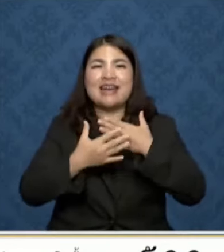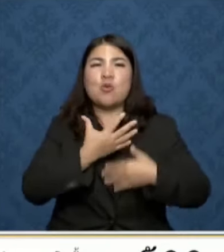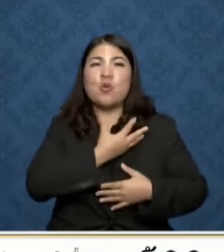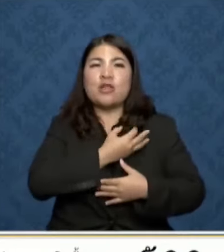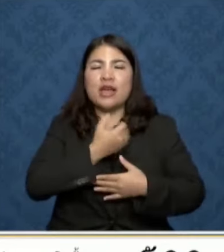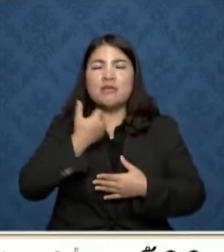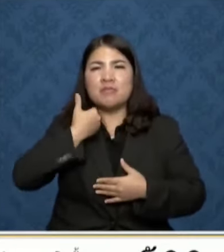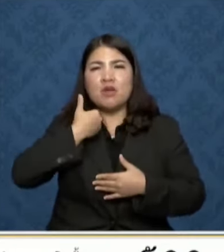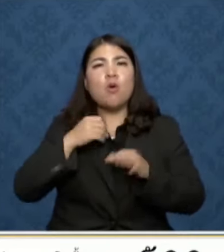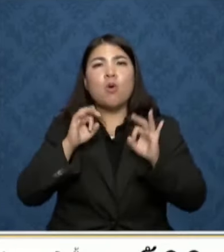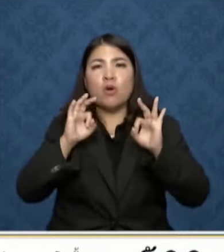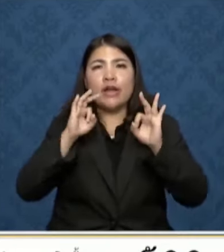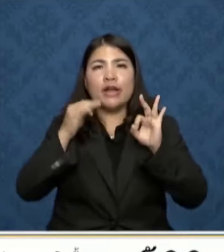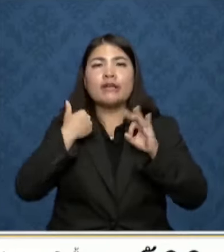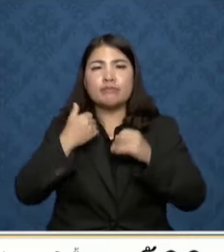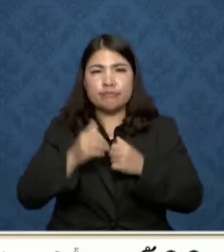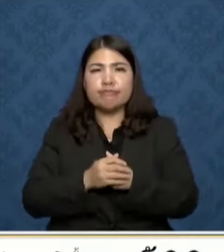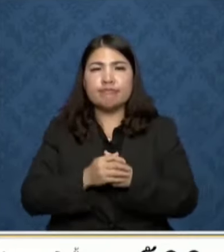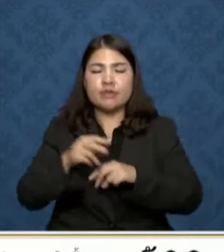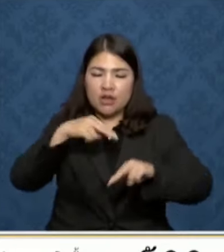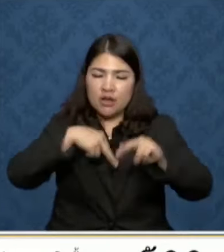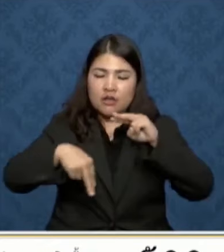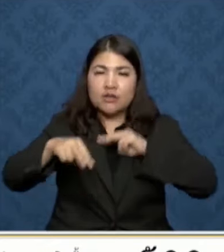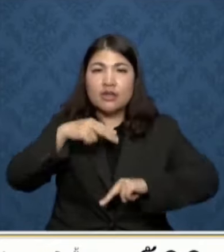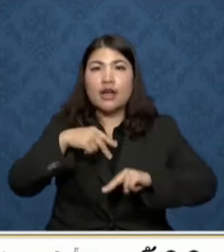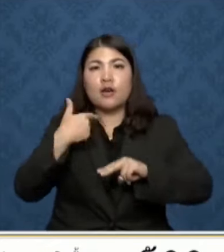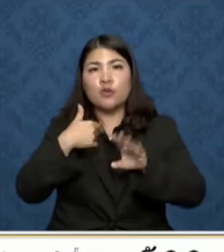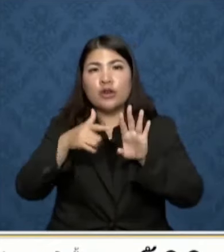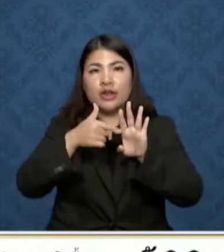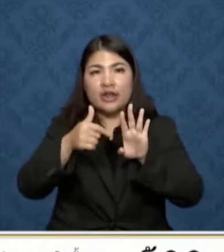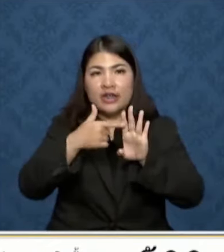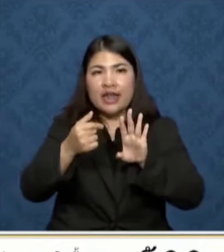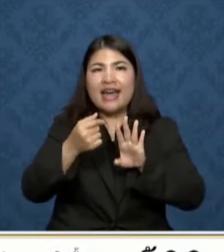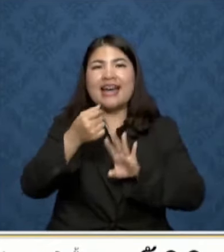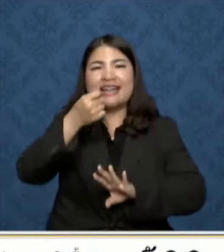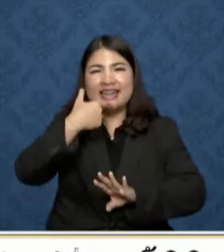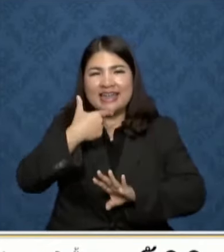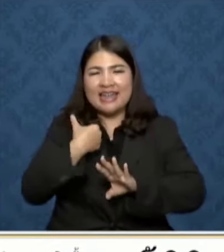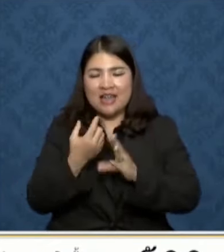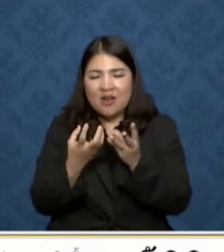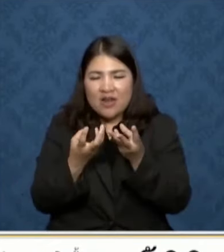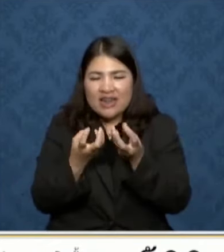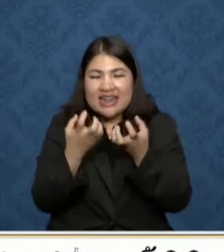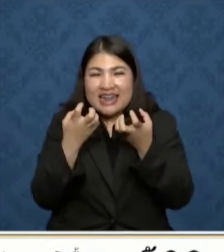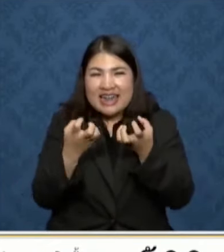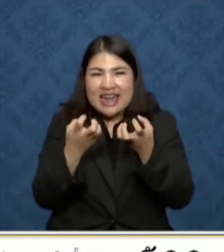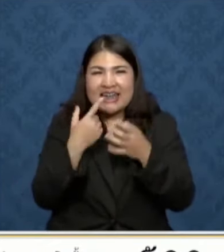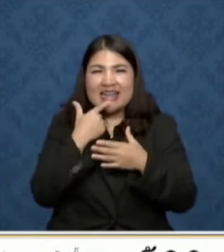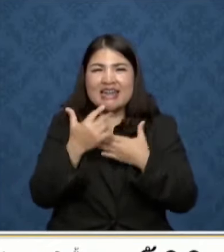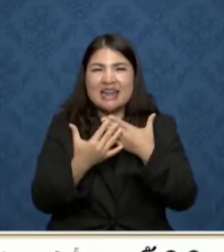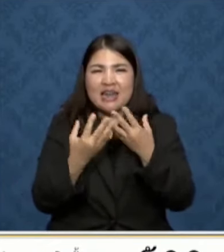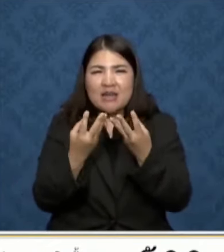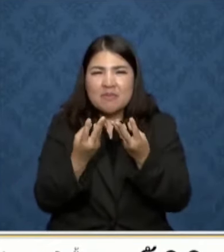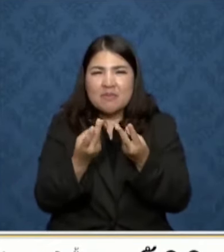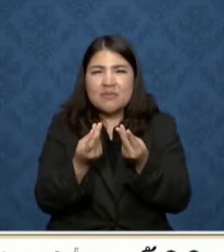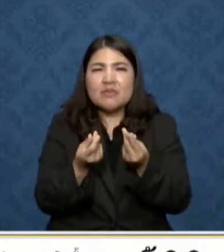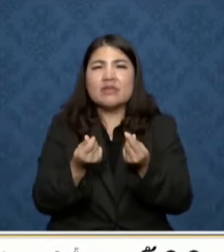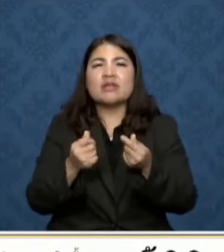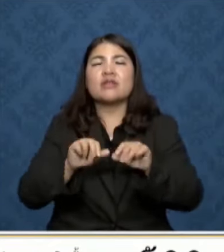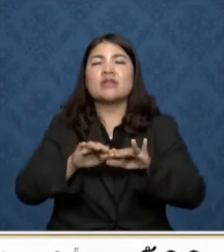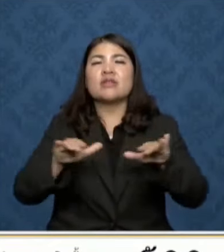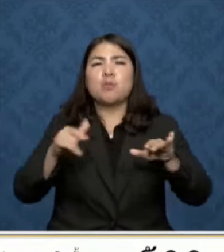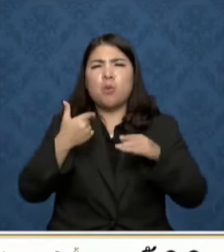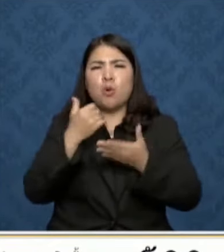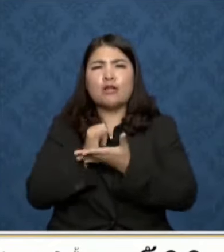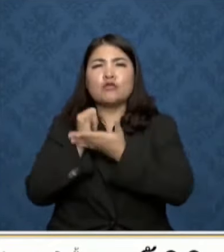แต่โอเค ผมอจจะควเปทันะ อาจจะรักษาด้พวก Yaelรลๆทันก็ได้ เพรส่งเร็วมากนะครัเพฉนั้ถาท่านกะลันตวา